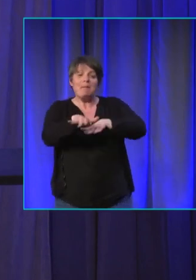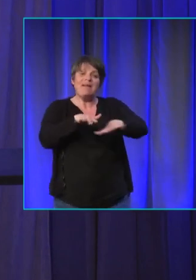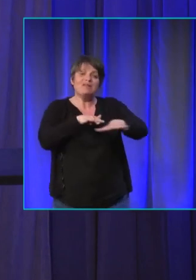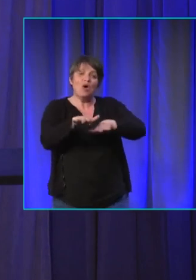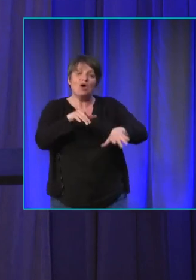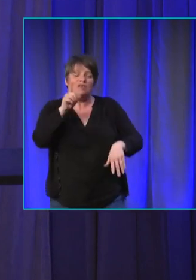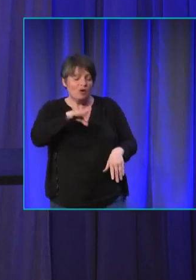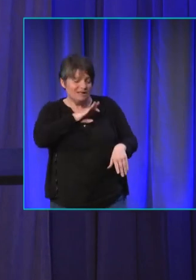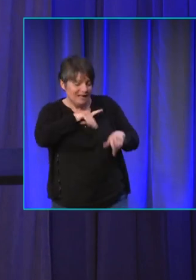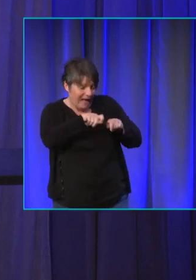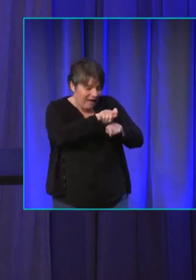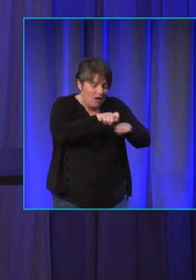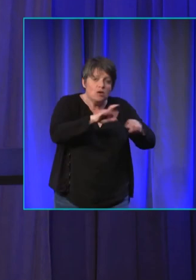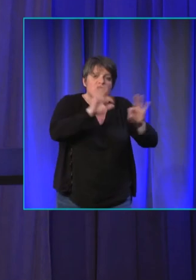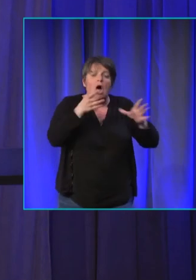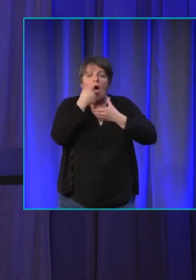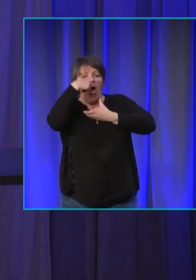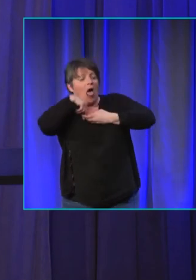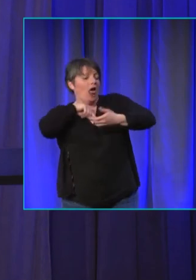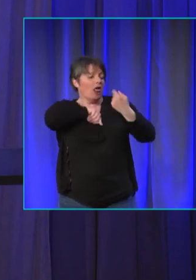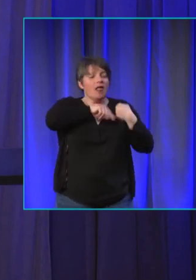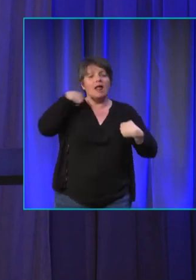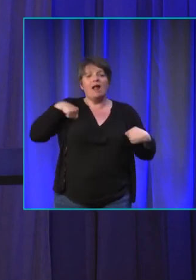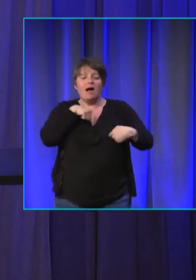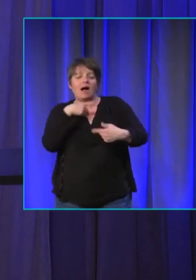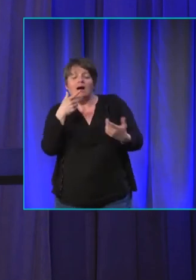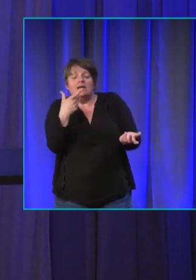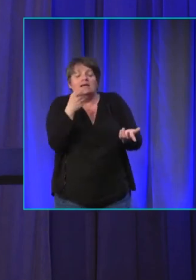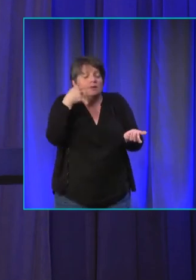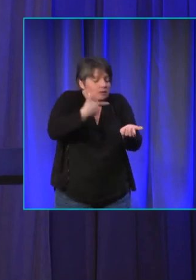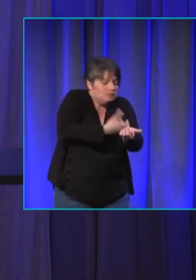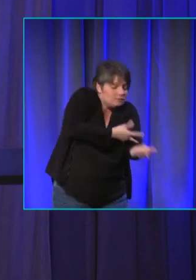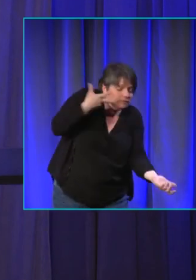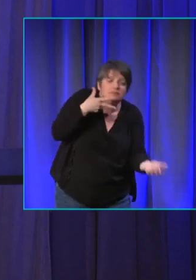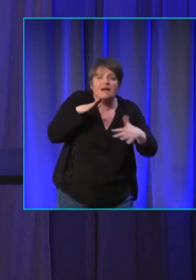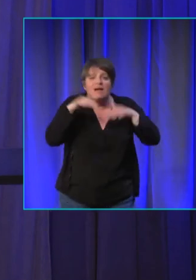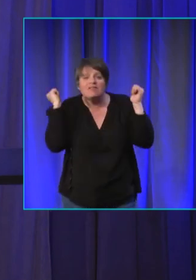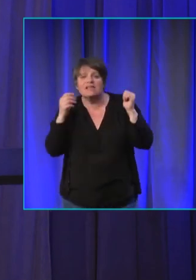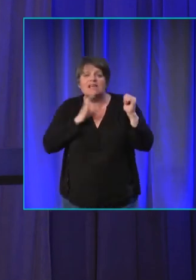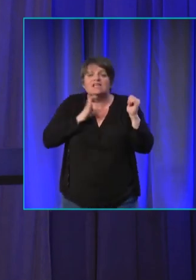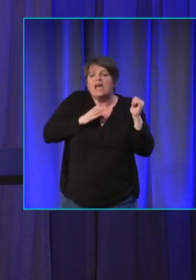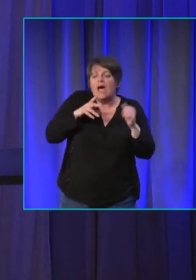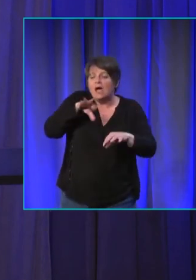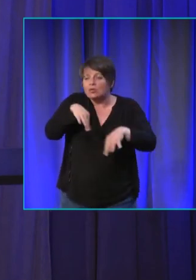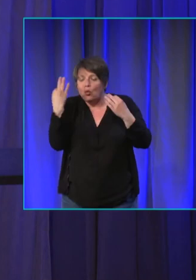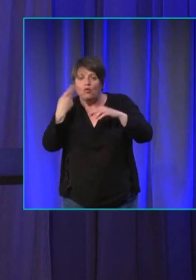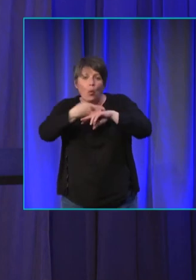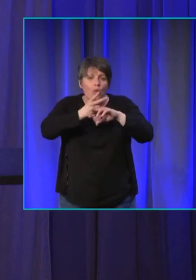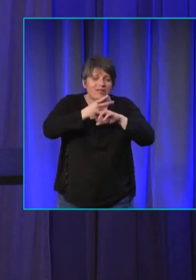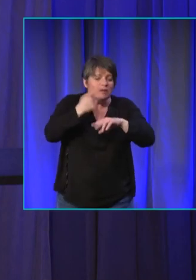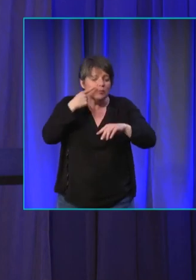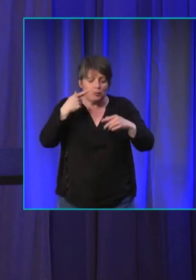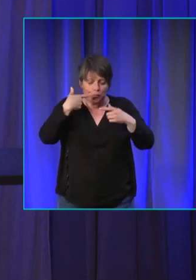le moins invasives possible. Donc on est toujours un petit peu à la recherche d'outils non invasifs, indolores,